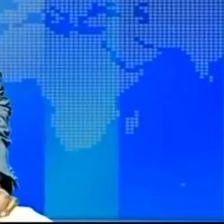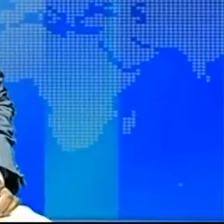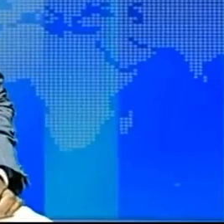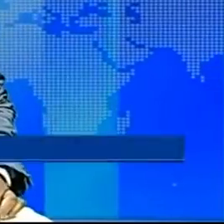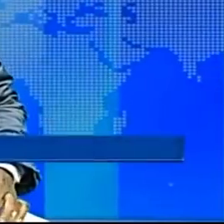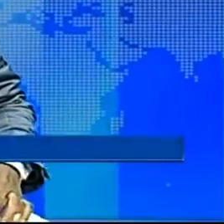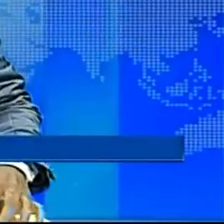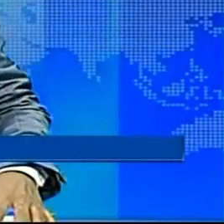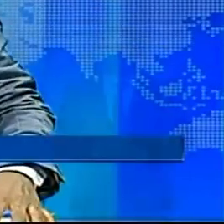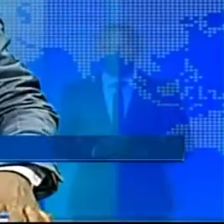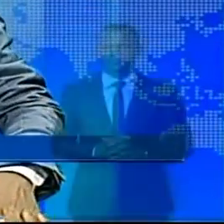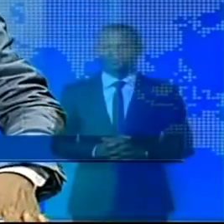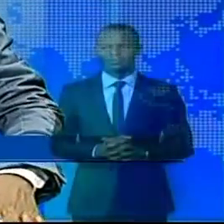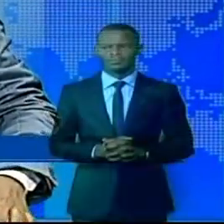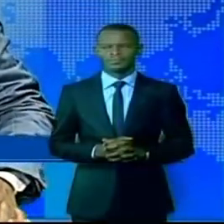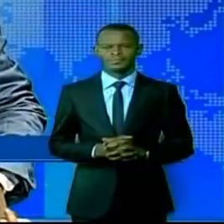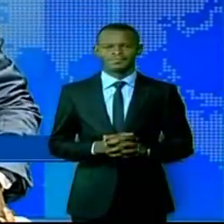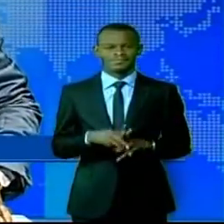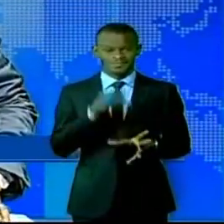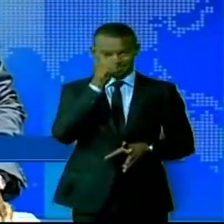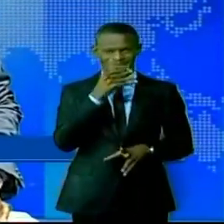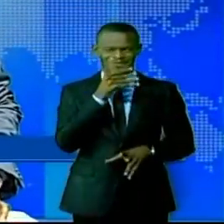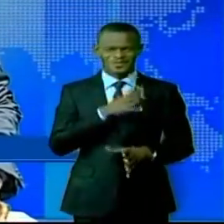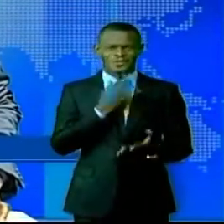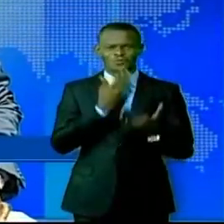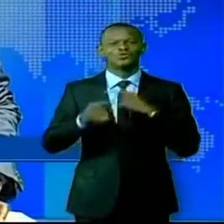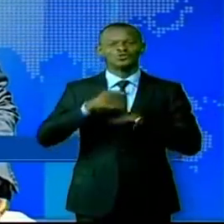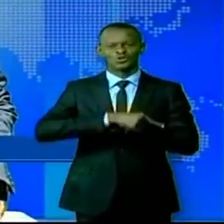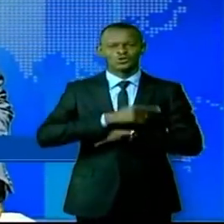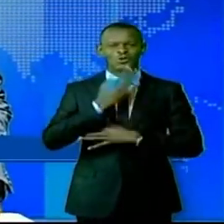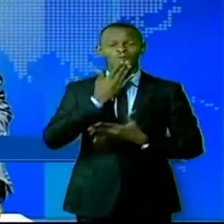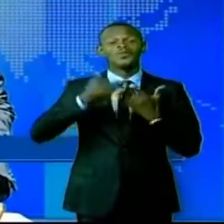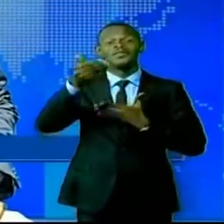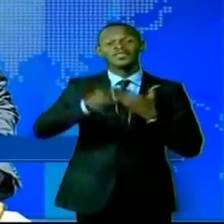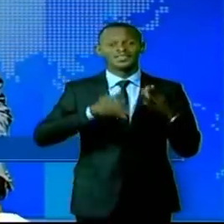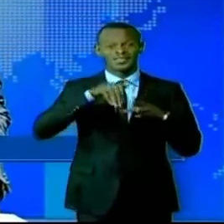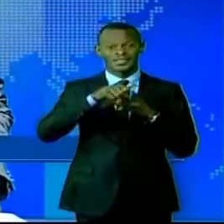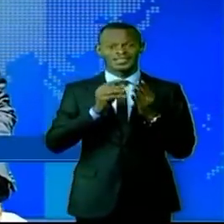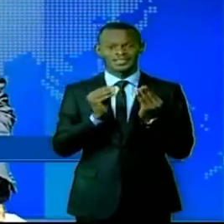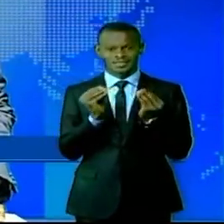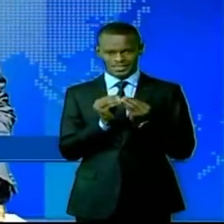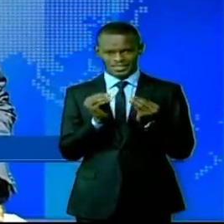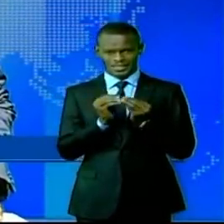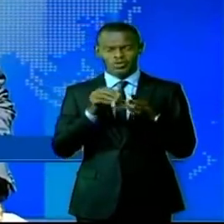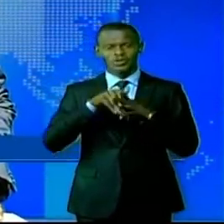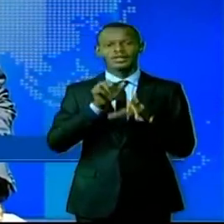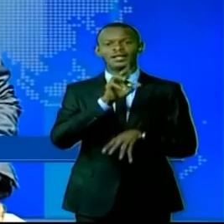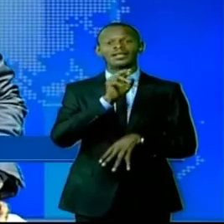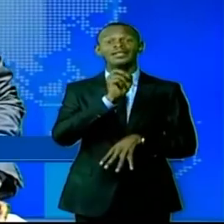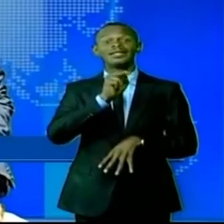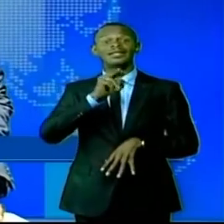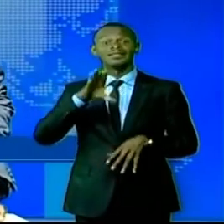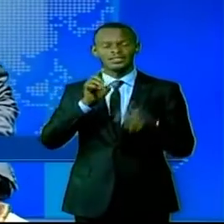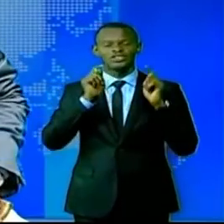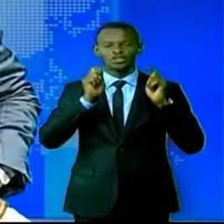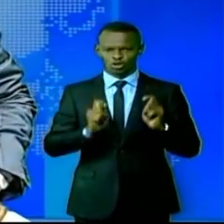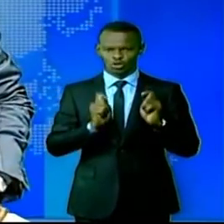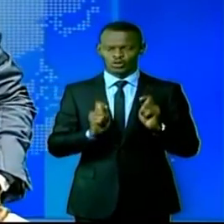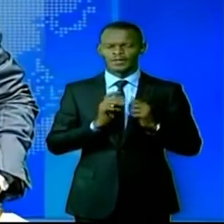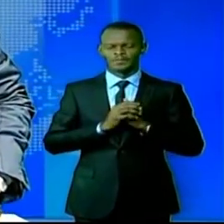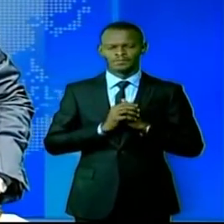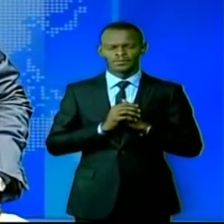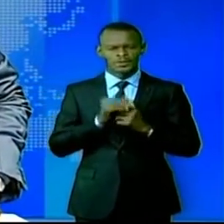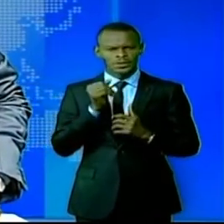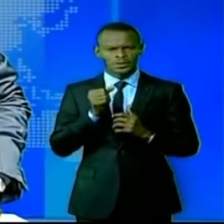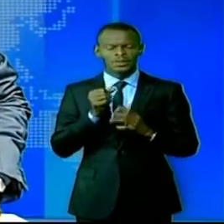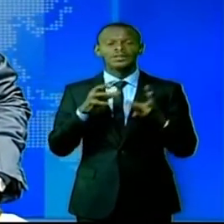Monsieur, bonjour et bienvenue dans cette édition de la mi-journée sur la radio-télévision nationale congolaise. C'est parti. Réunion